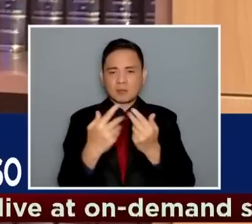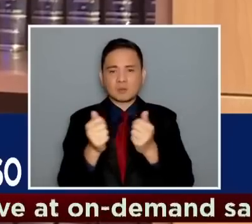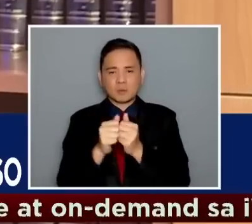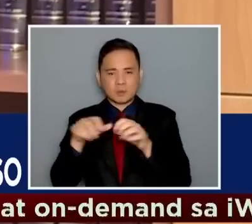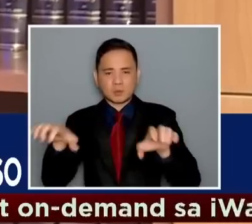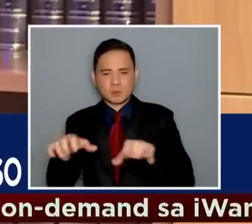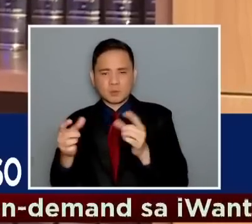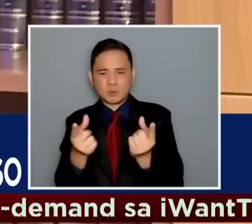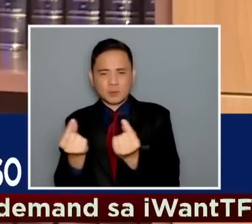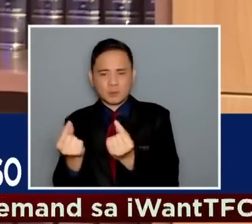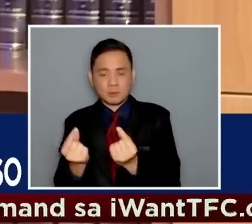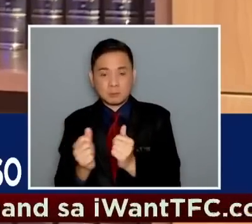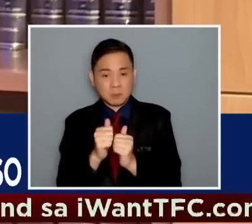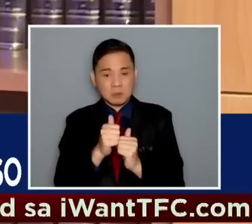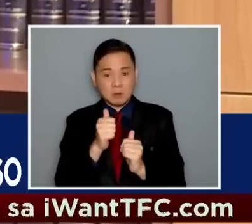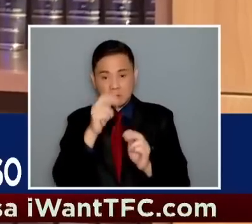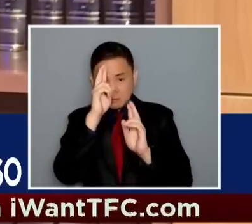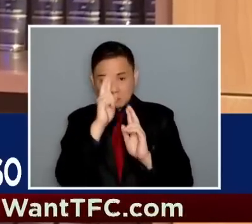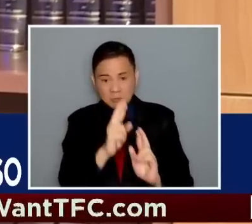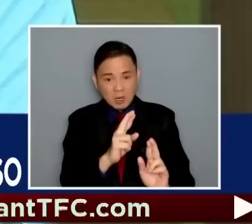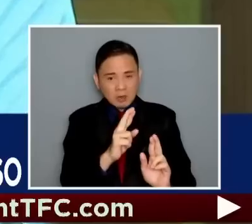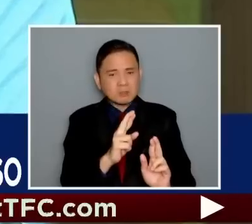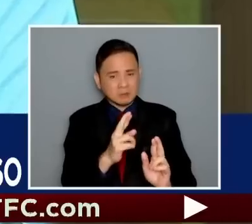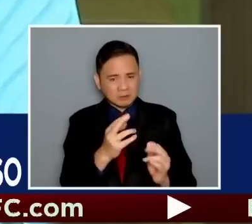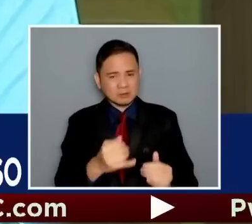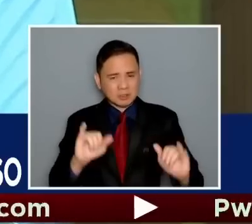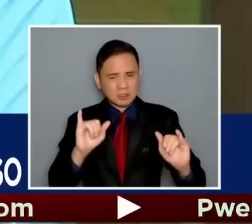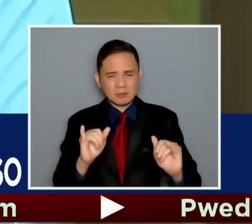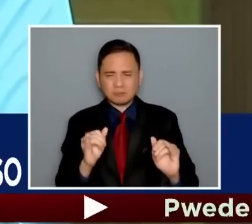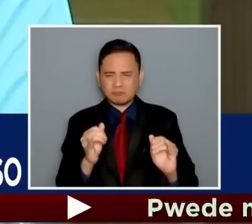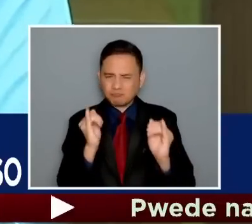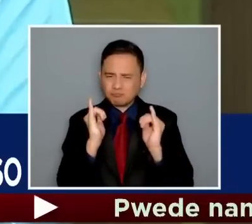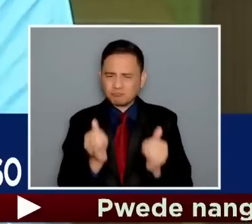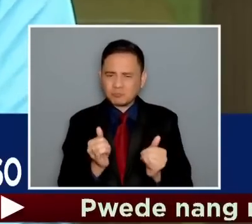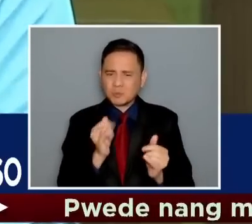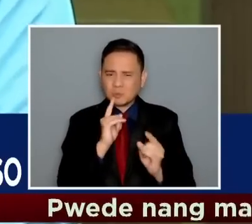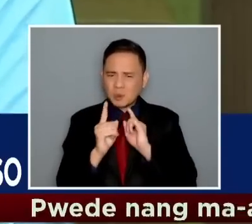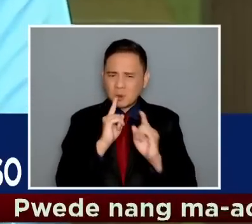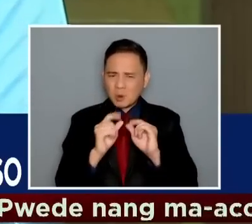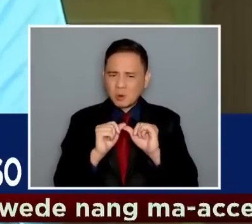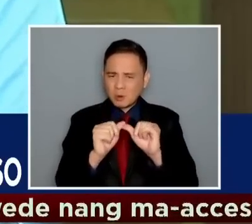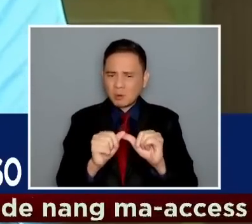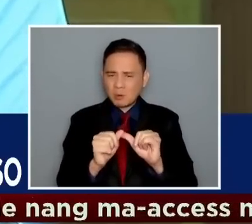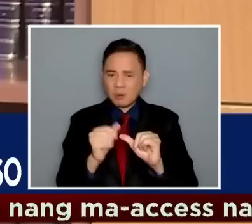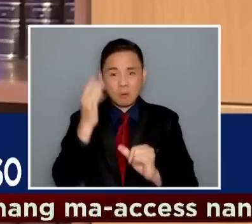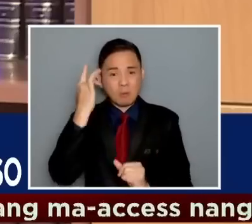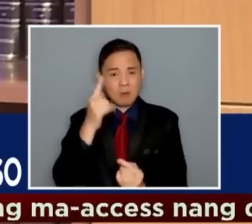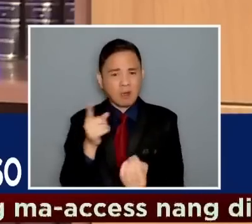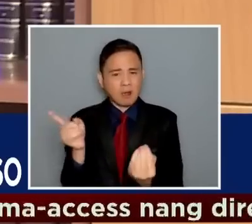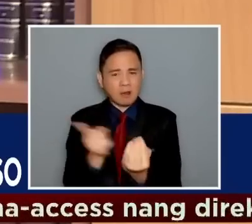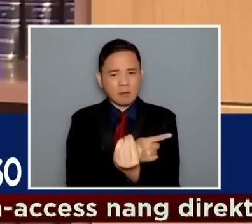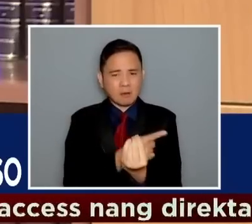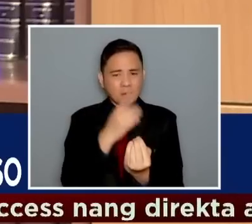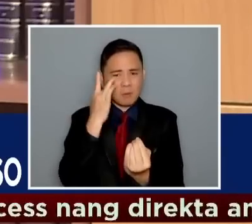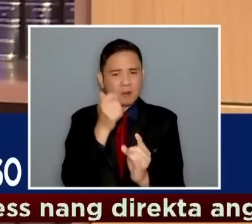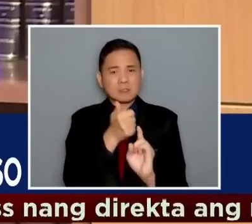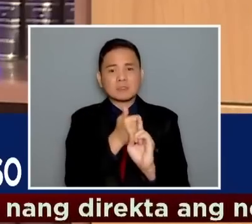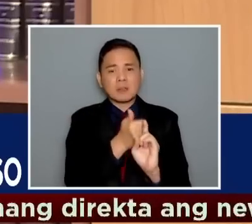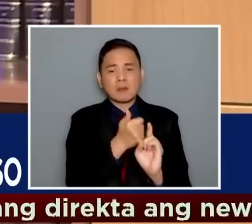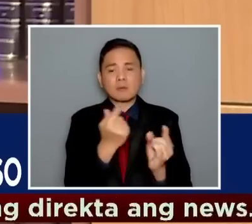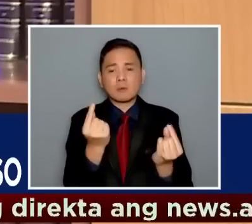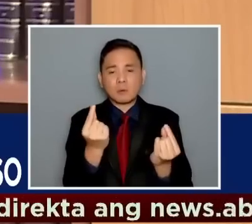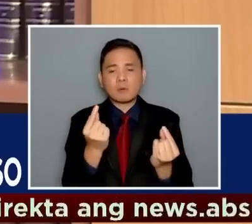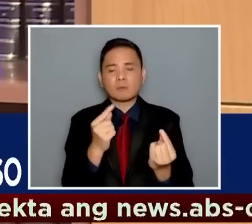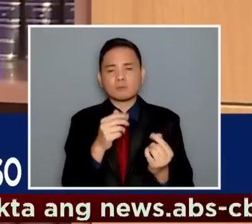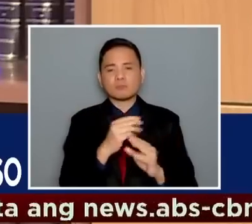yung House leadership, patuloy naman kaming nakikipag-usap. So why expel him? Just because he wants to protect himself and his